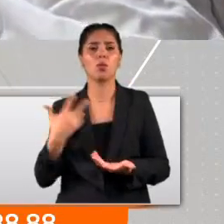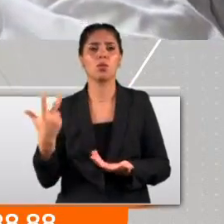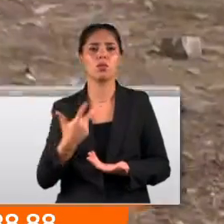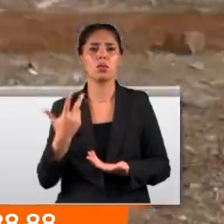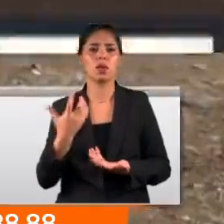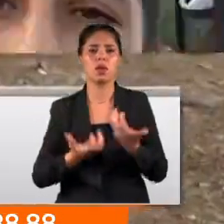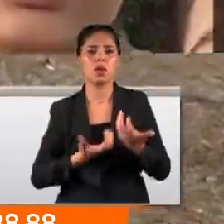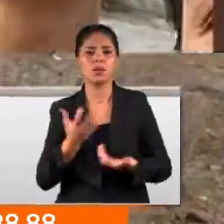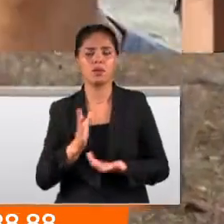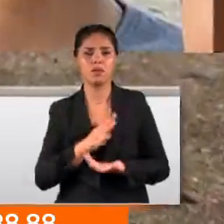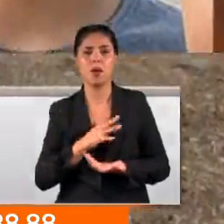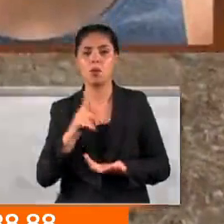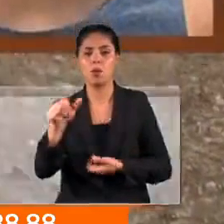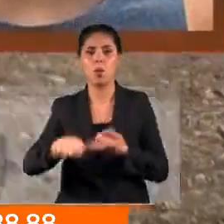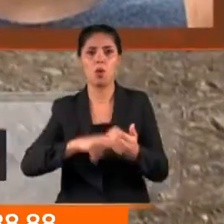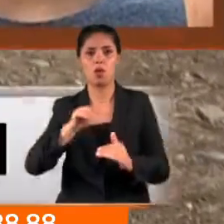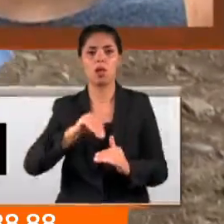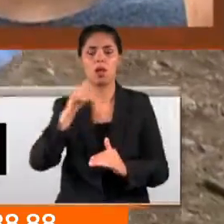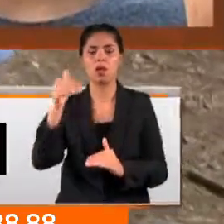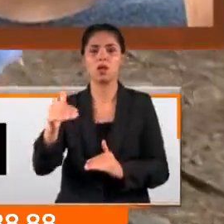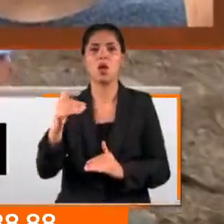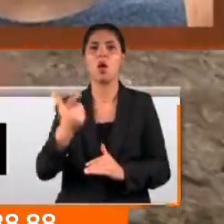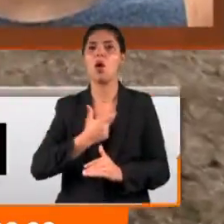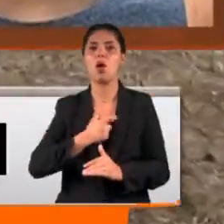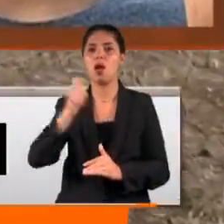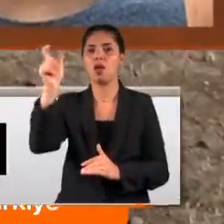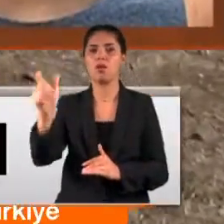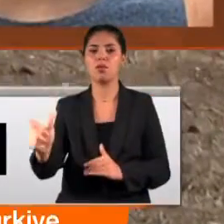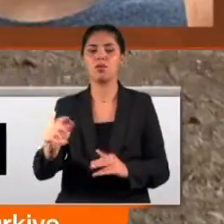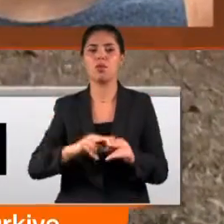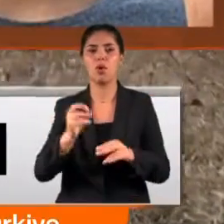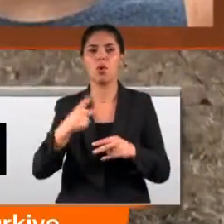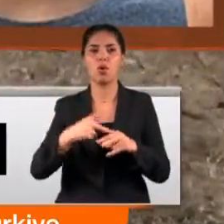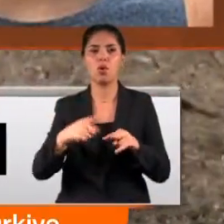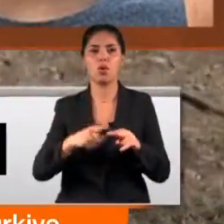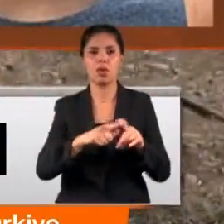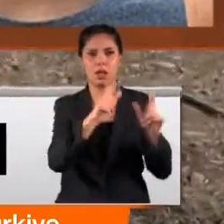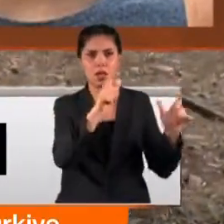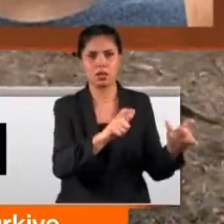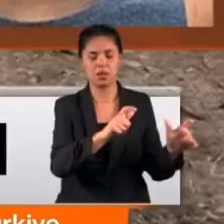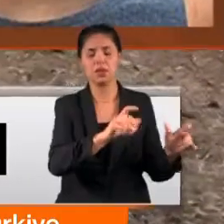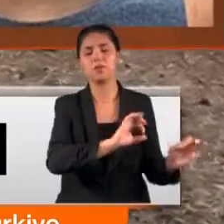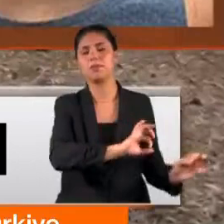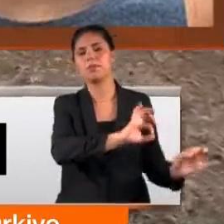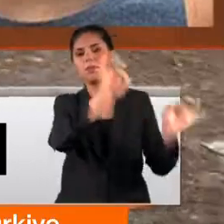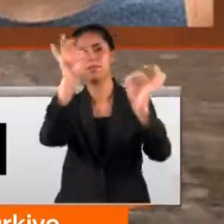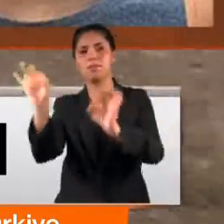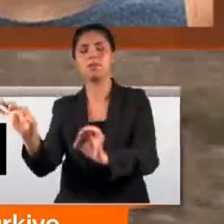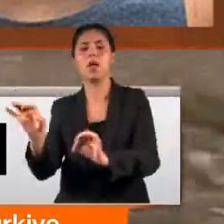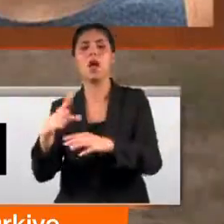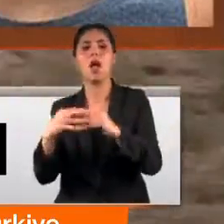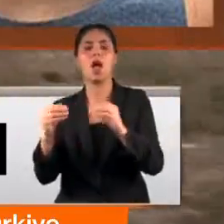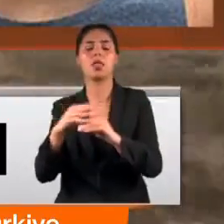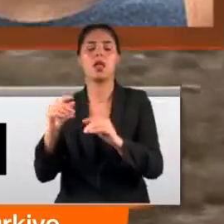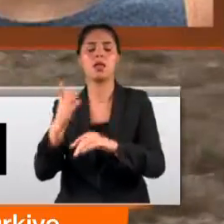yukarısı yanık. Yaşanan olayın hemen ardından talihsiz öğrenci Kozan ilçesinden Adana merkeze getirildi ve Adana Şehir